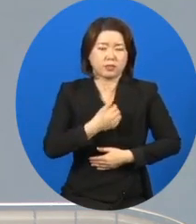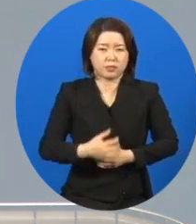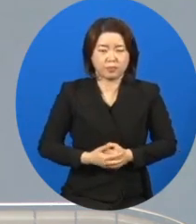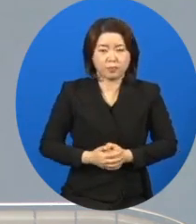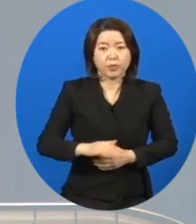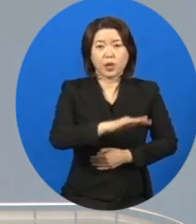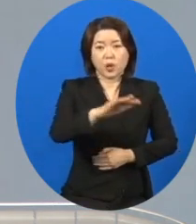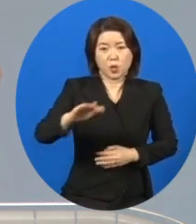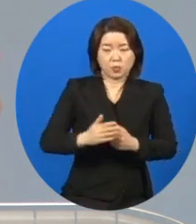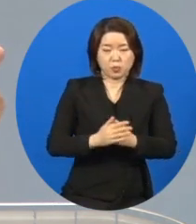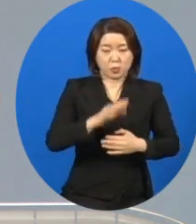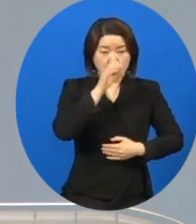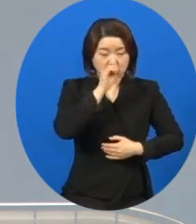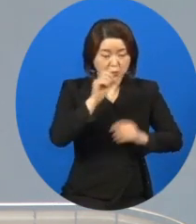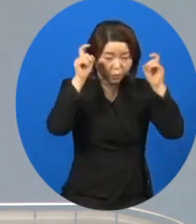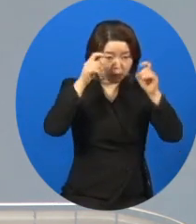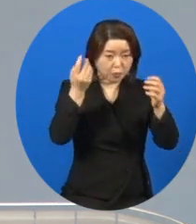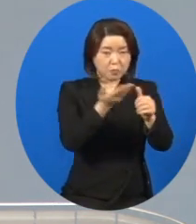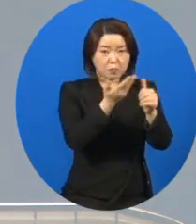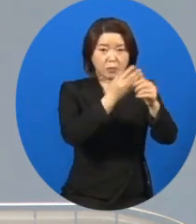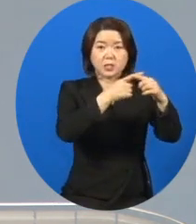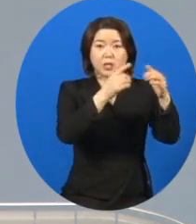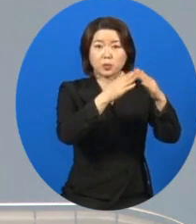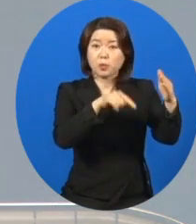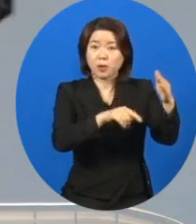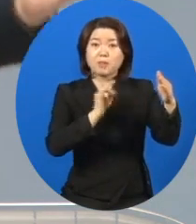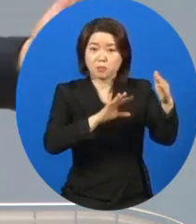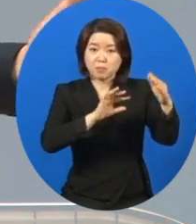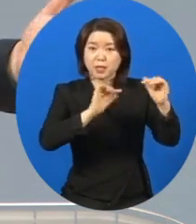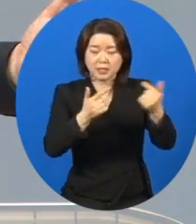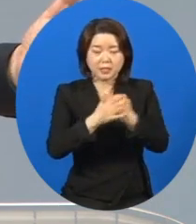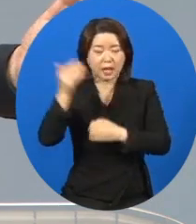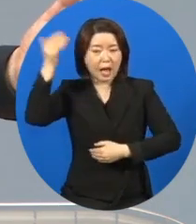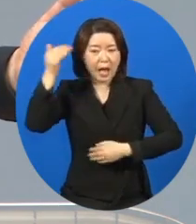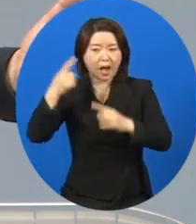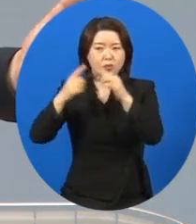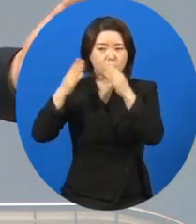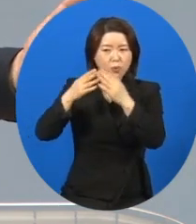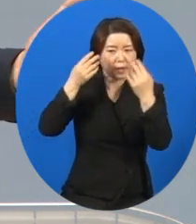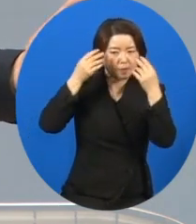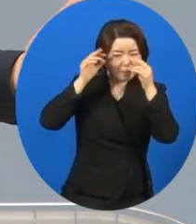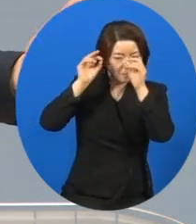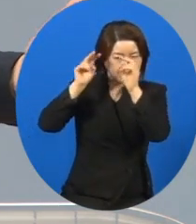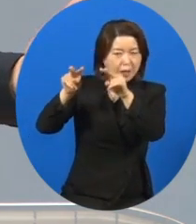우리도 선한 목자 교회만 아니고 한국 교회를 볼 줄 알아야 돼요.